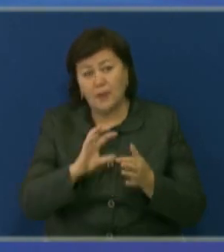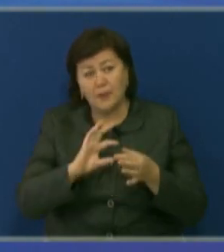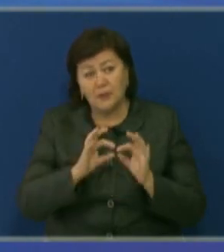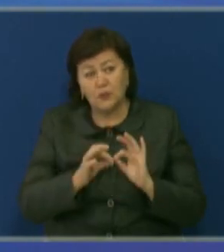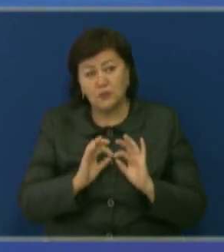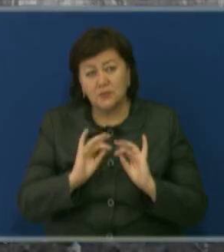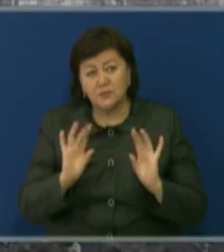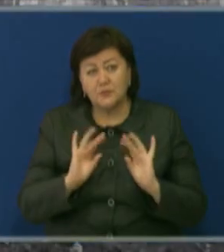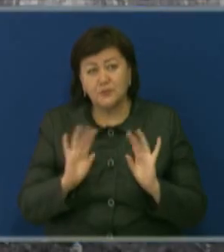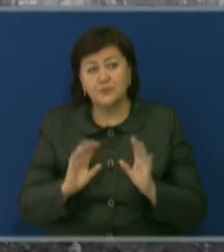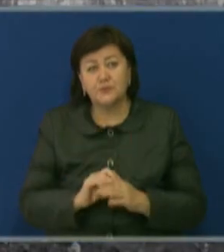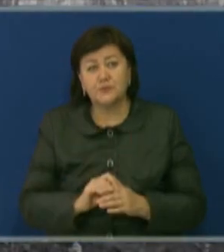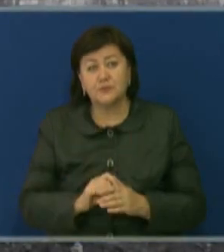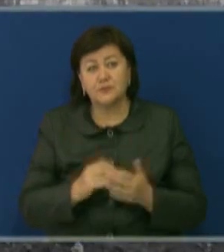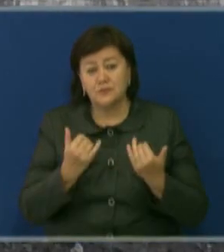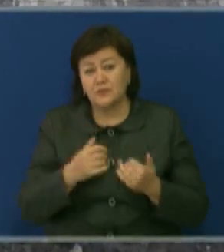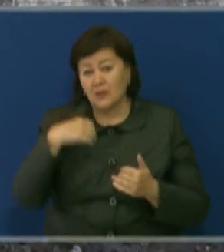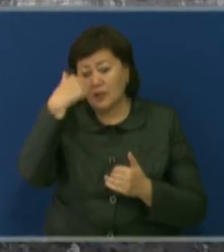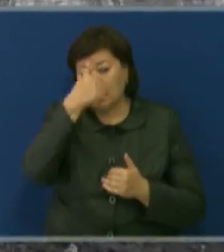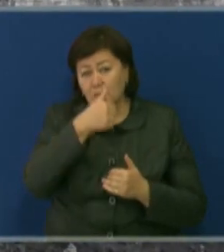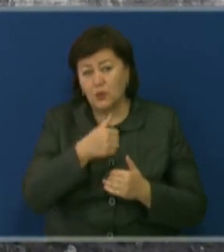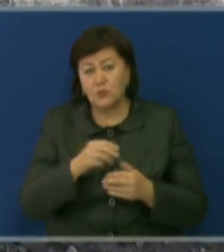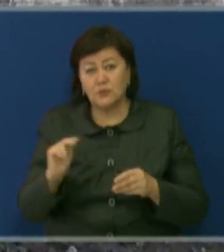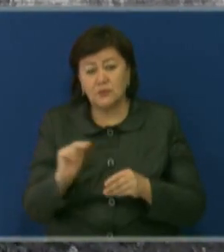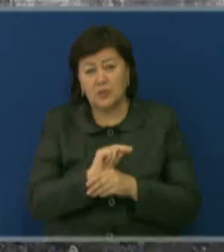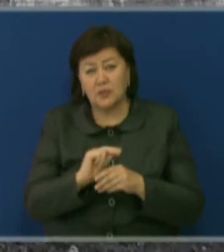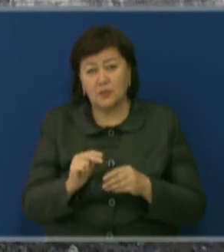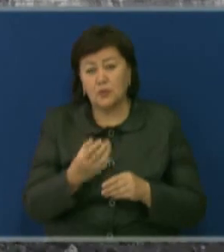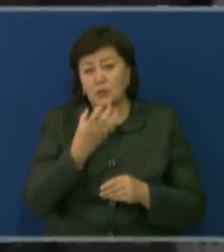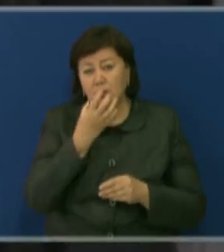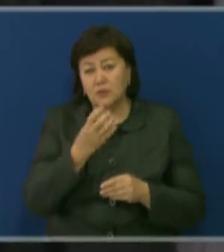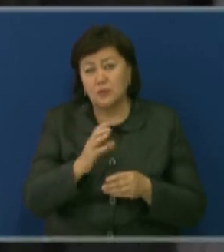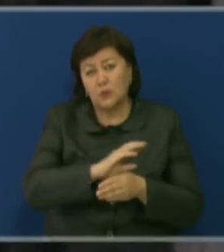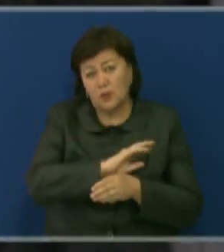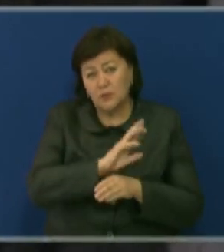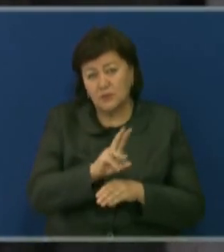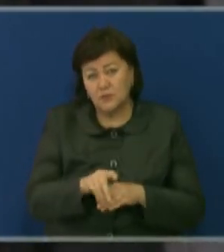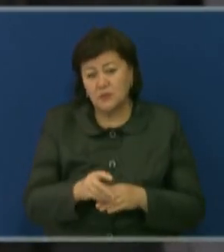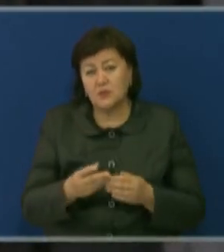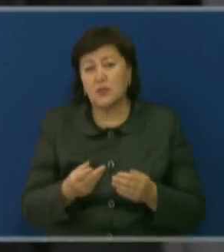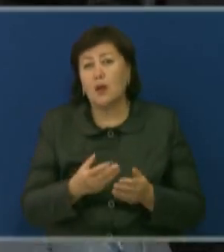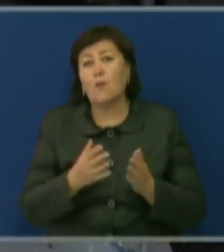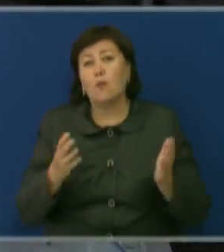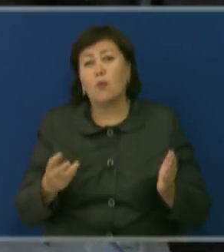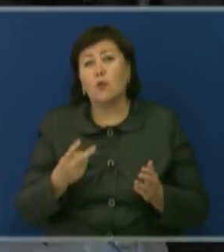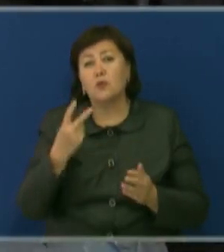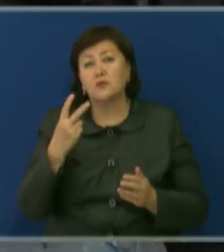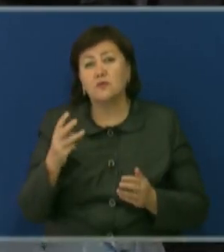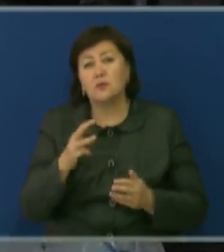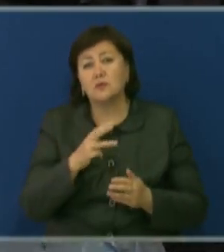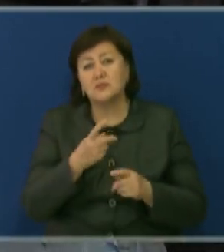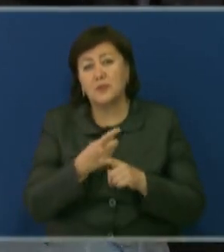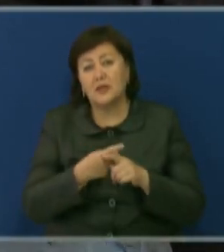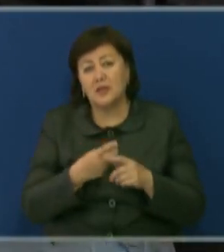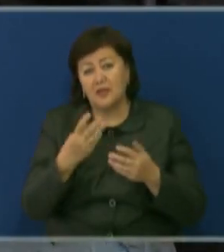Бахткулькозес. В текущем году на ремонт и модернизацию объектов теплоснабжения города предусмотрено более 2,5 миллионов тенге. В